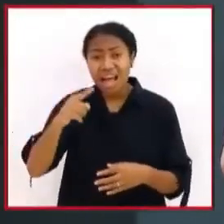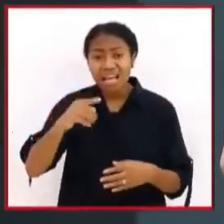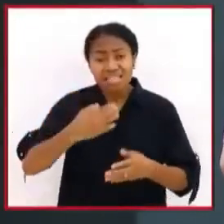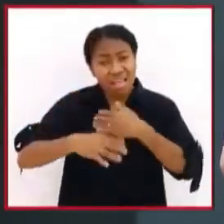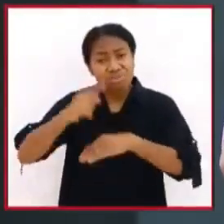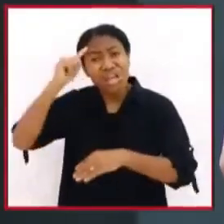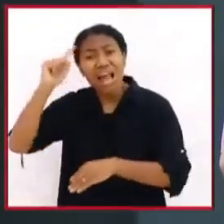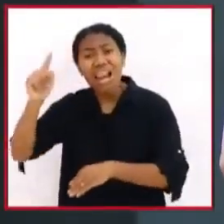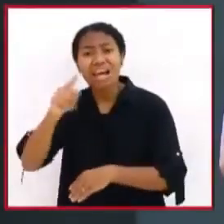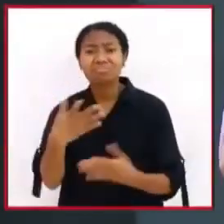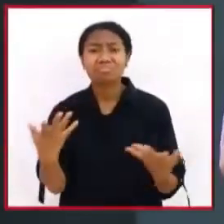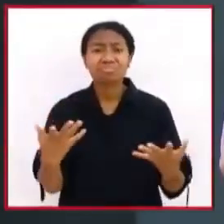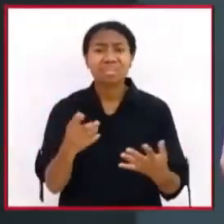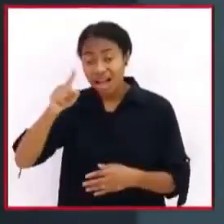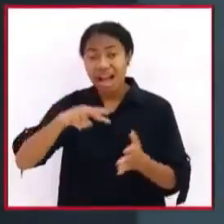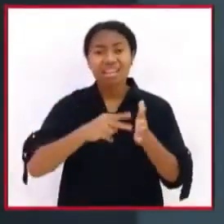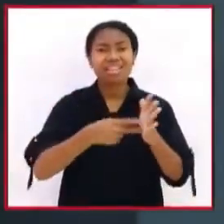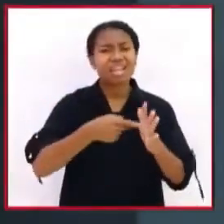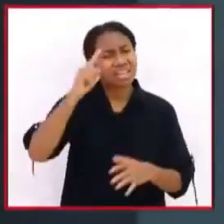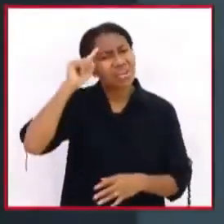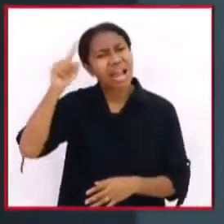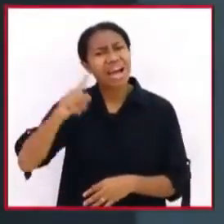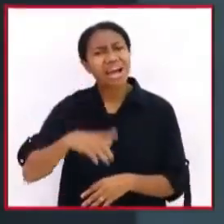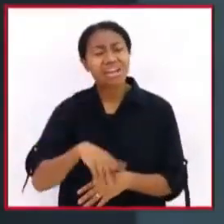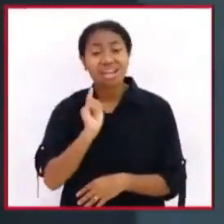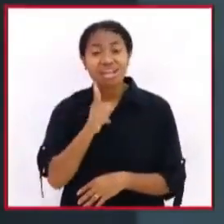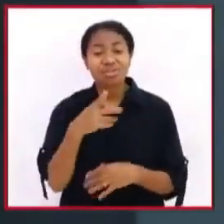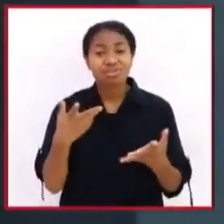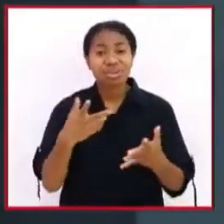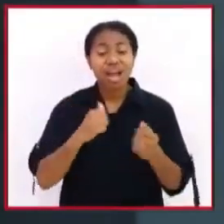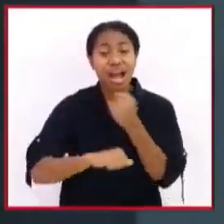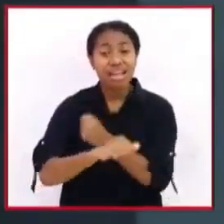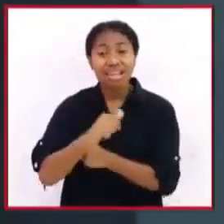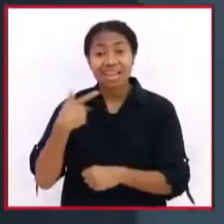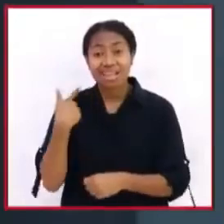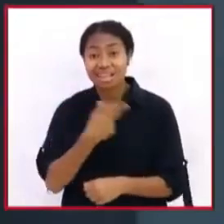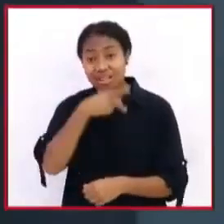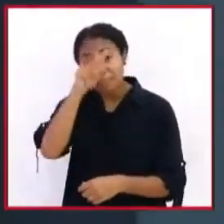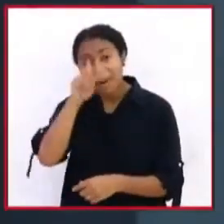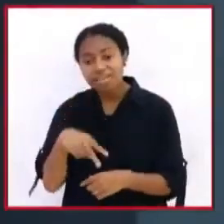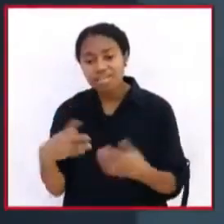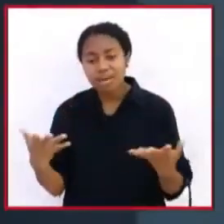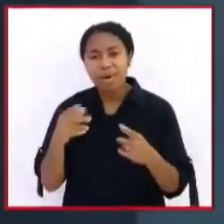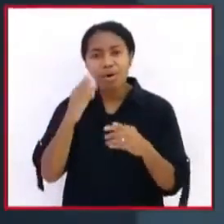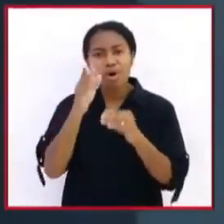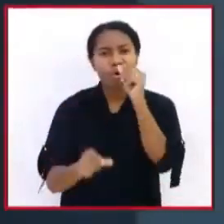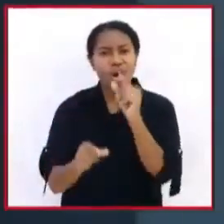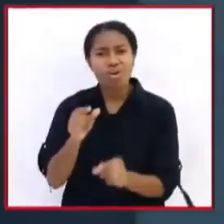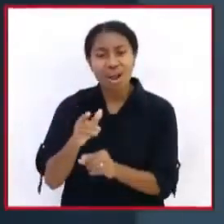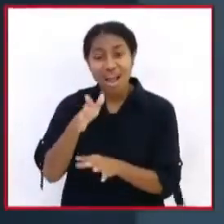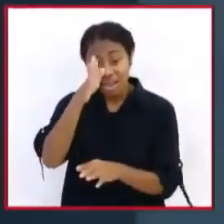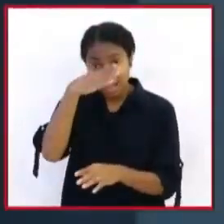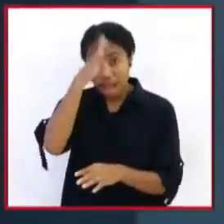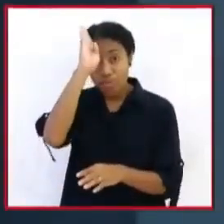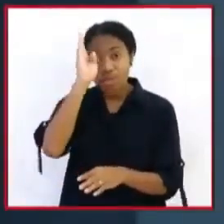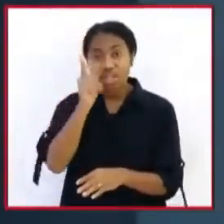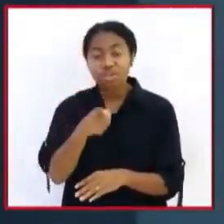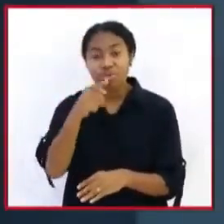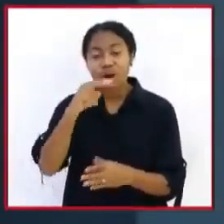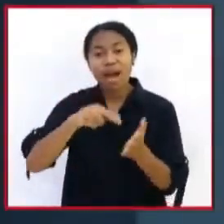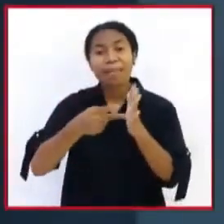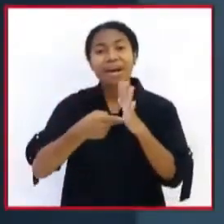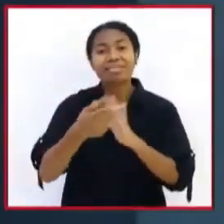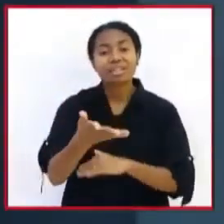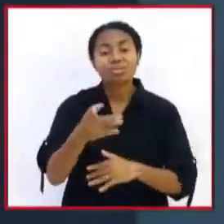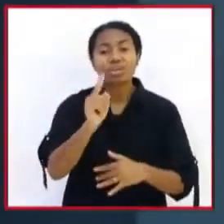anak Allah bagi Yesus artinya Allah Itulah sebabnya dalam ayat yang kita baca tadi orang Yahudi mengerti maksud dia mengatakan Allah